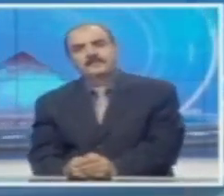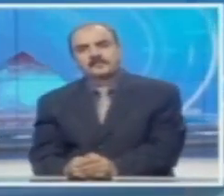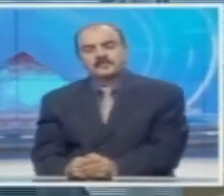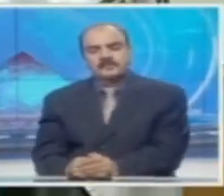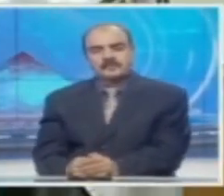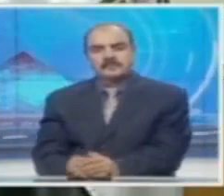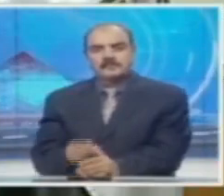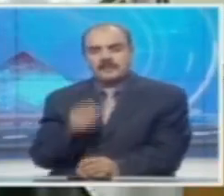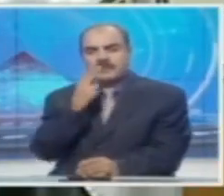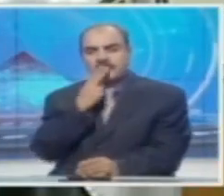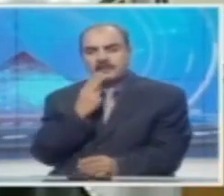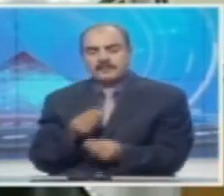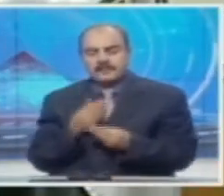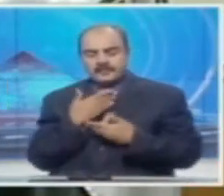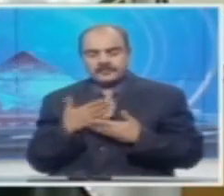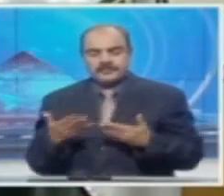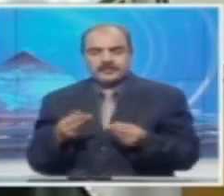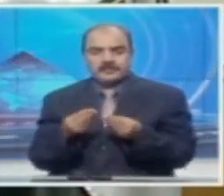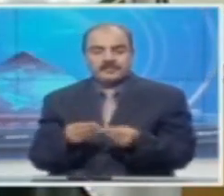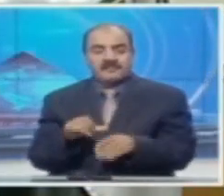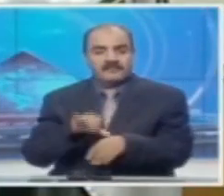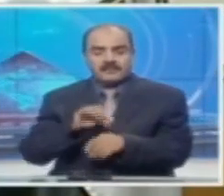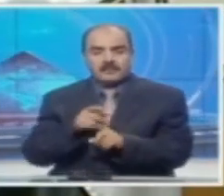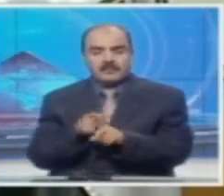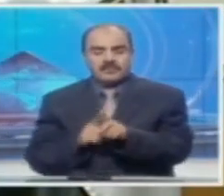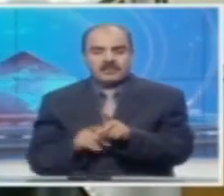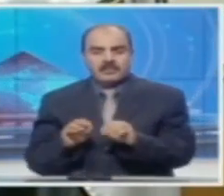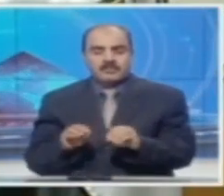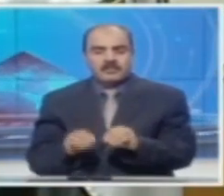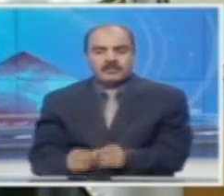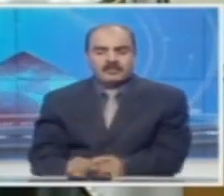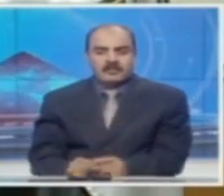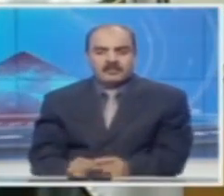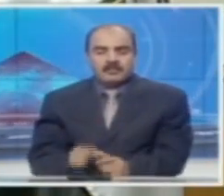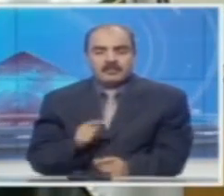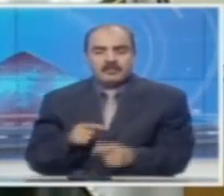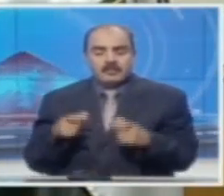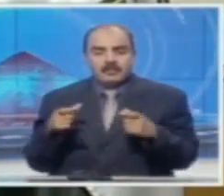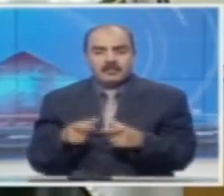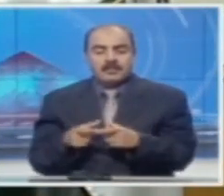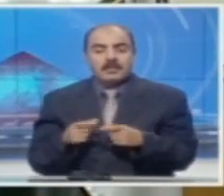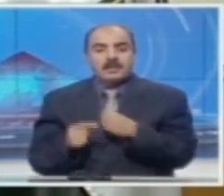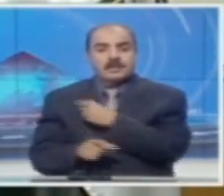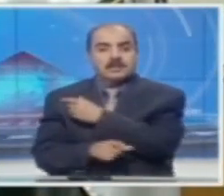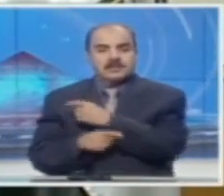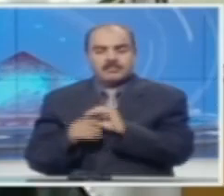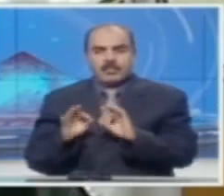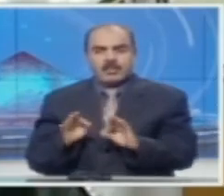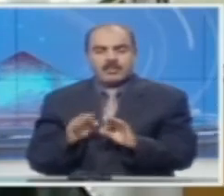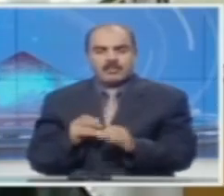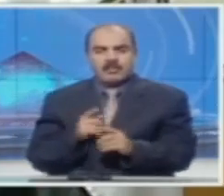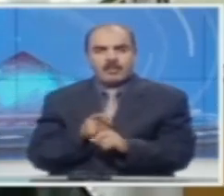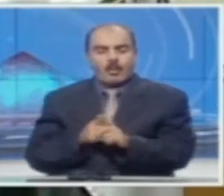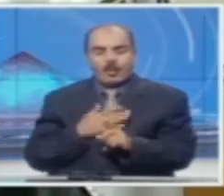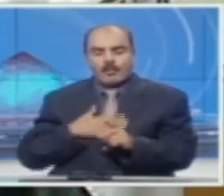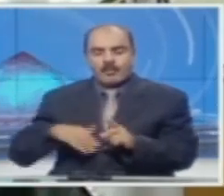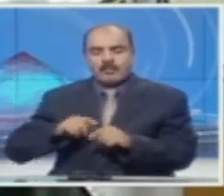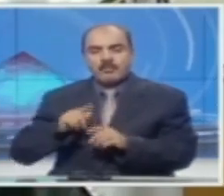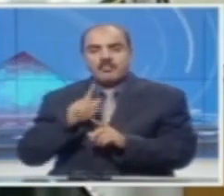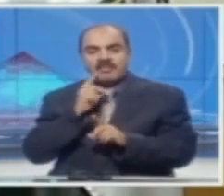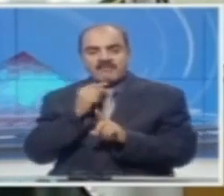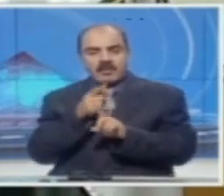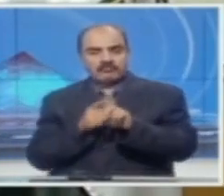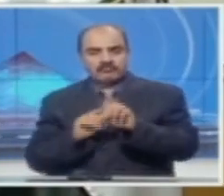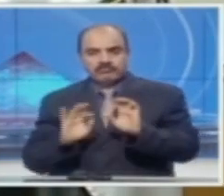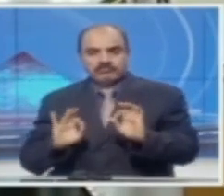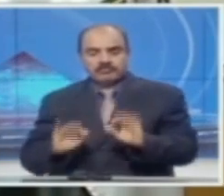مساء الخير مشاهدينا، أحييكم من مقر مجلس الوزراء حيث يعقد الاجتماع الأسبوعي للحكومة برئاسة الدكتور مصطفى